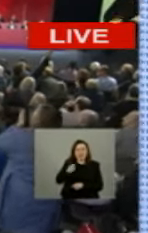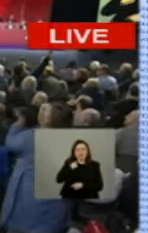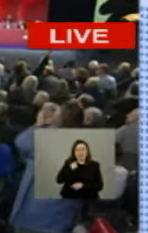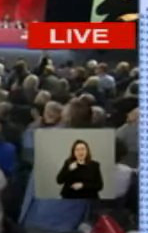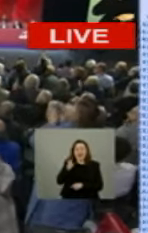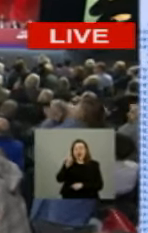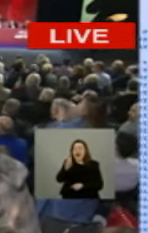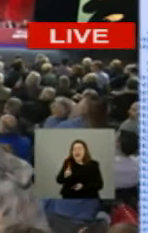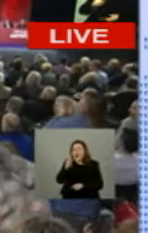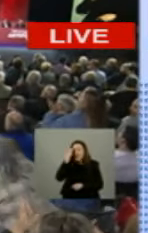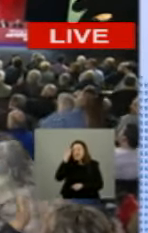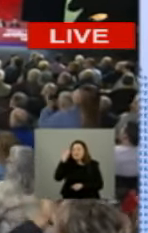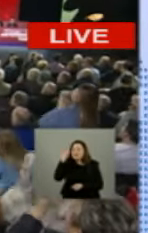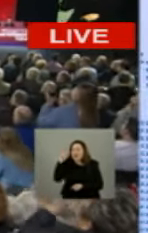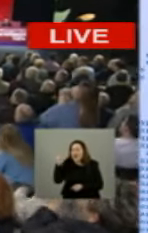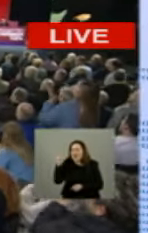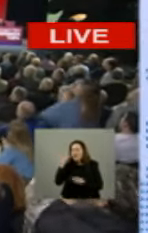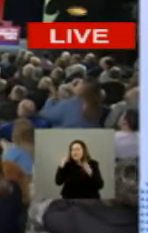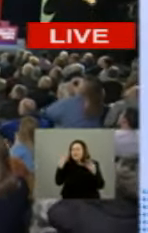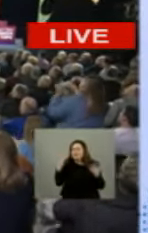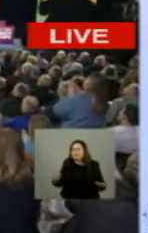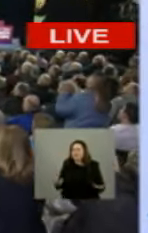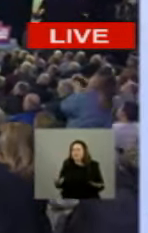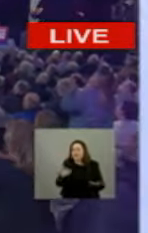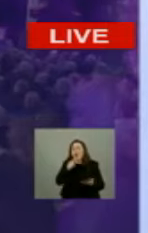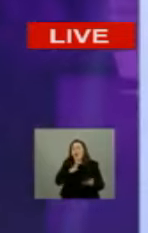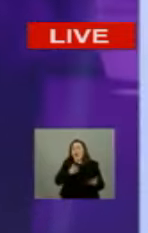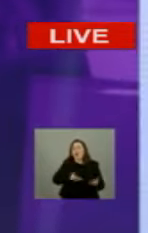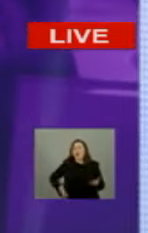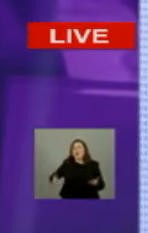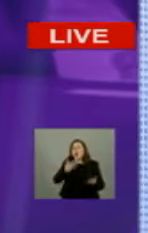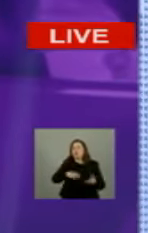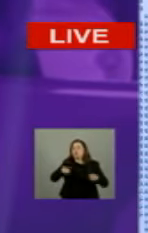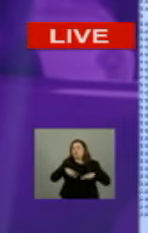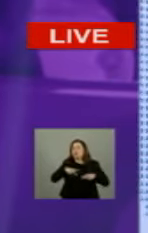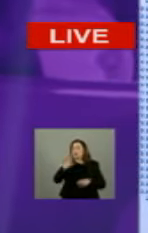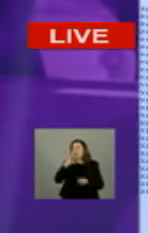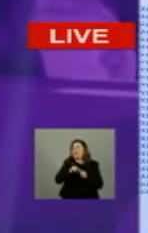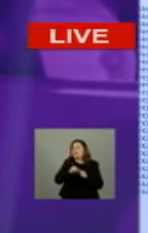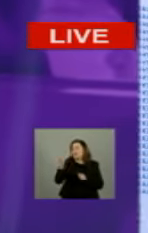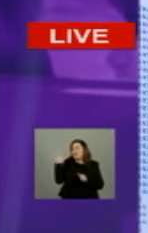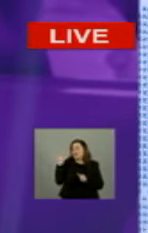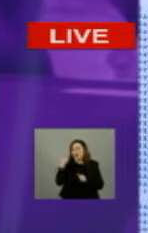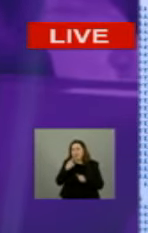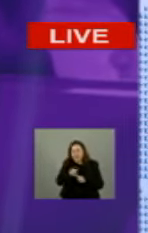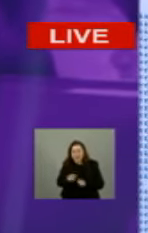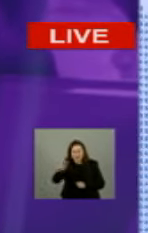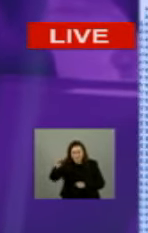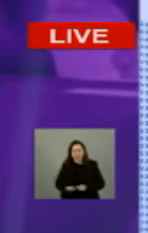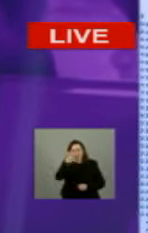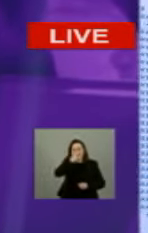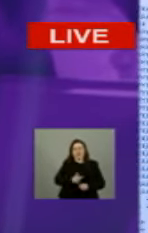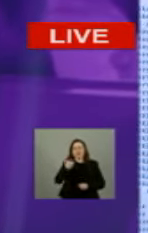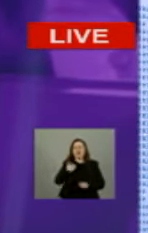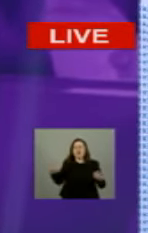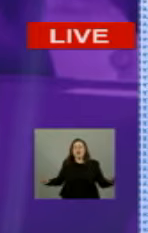Όχι, υπάρχουν αυτά τα πολιτικά δεδομένα, αλλά το γεγονός ότι αυτό γίνεται λίγα λεπτά πριν από την έναρξη του συνεδρίου, θα έλεγα έχει